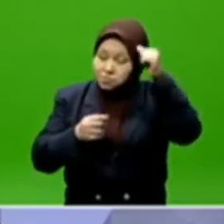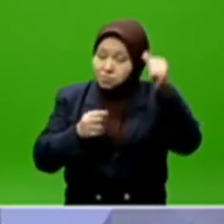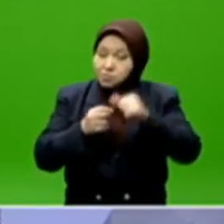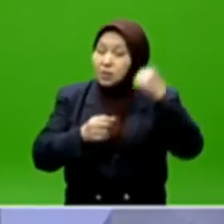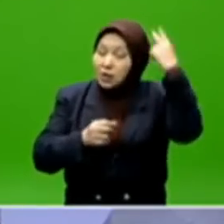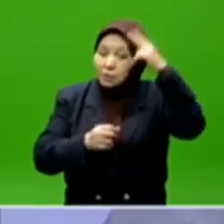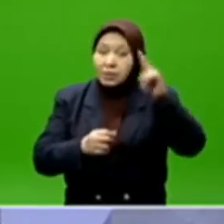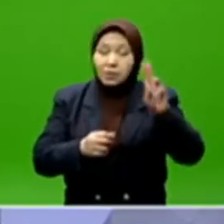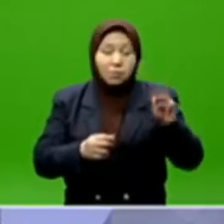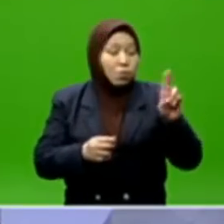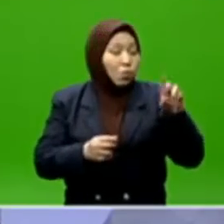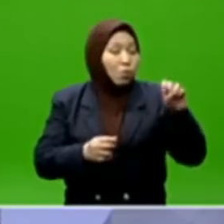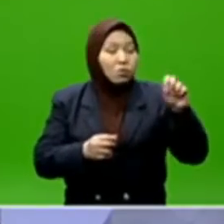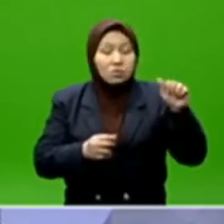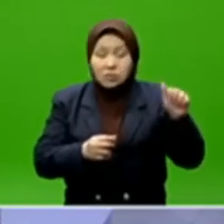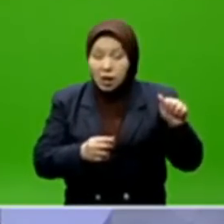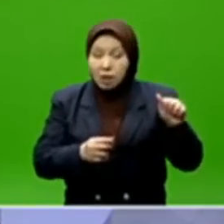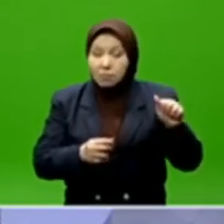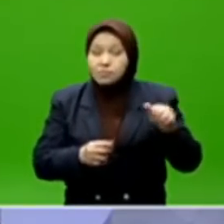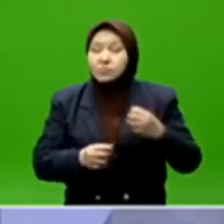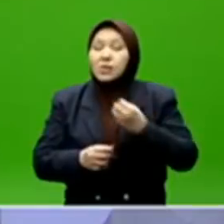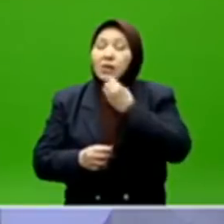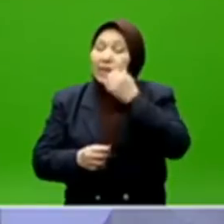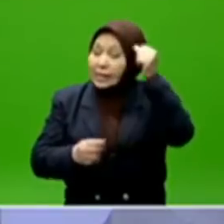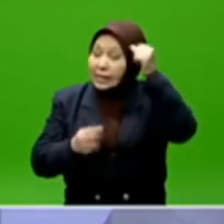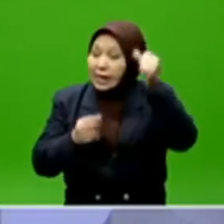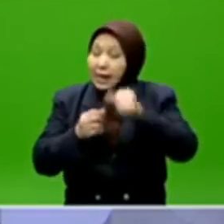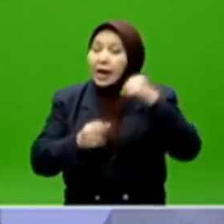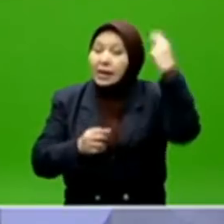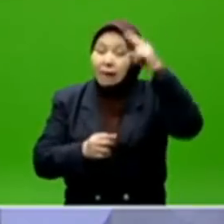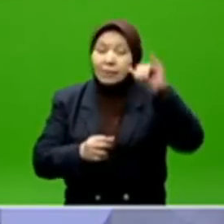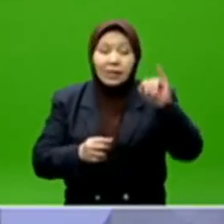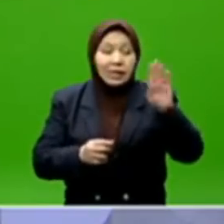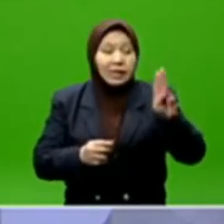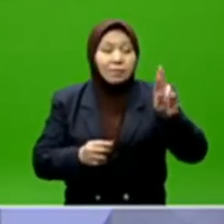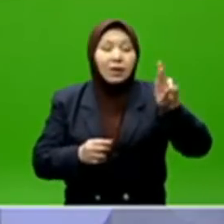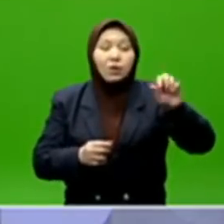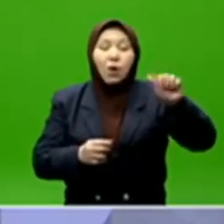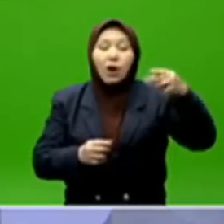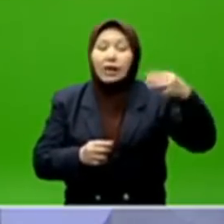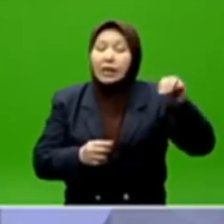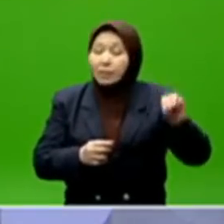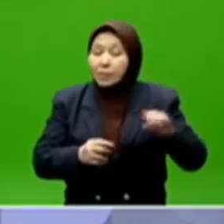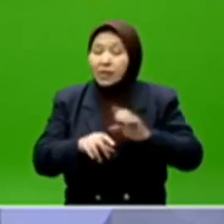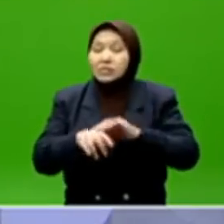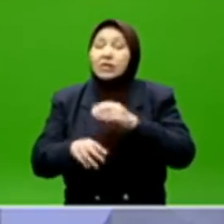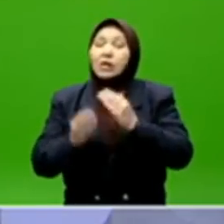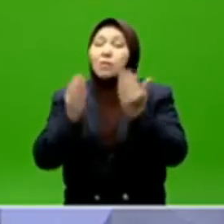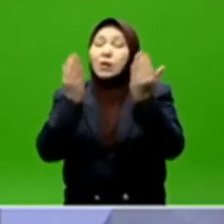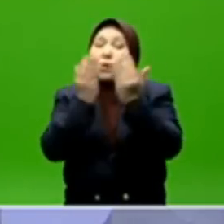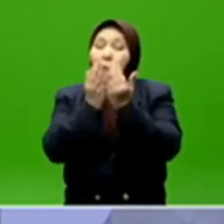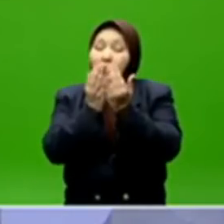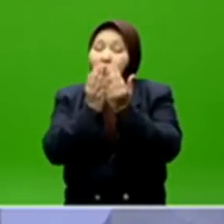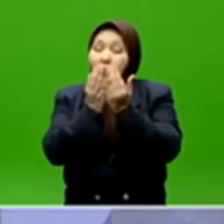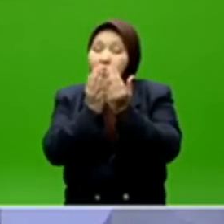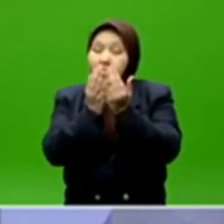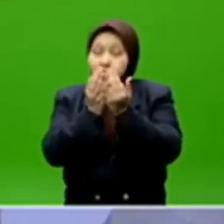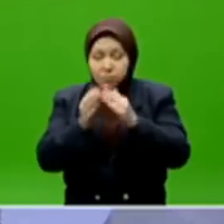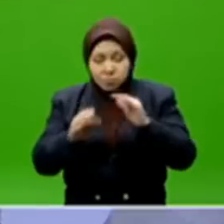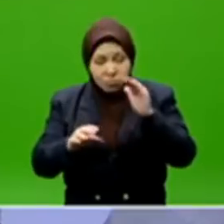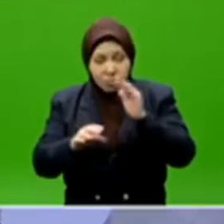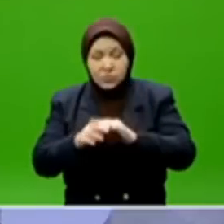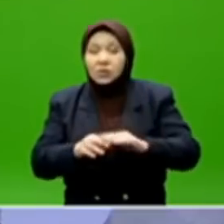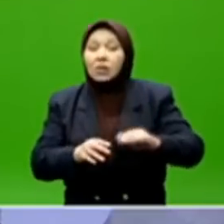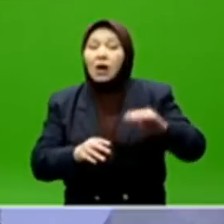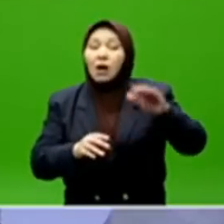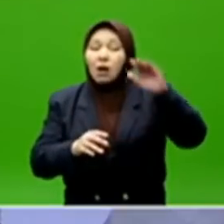ini, wa idh qala Ibrahim. Ingatlah Nabi Ibrahim ketika dia bercakap berdoa, rabbi ja'al hadzal